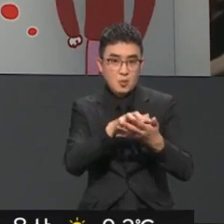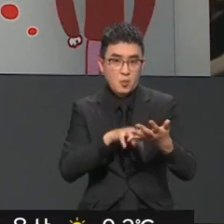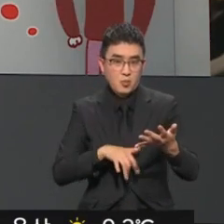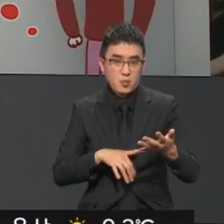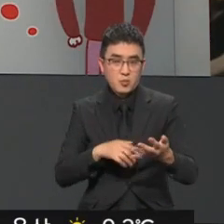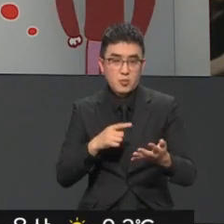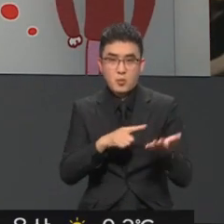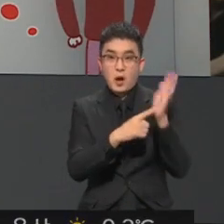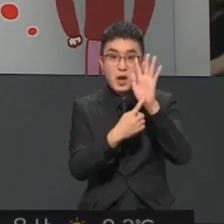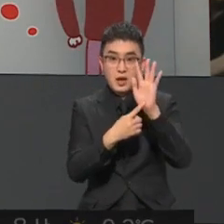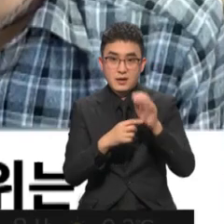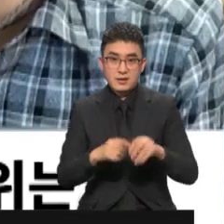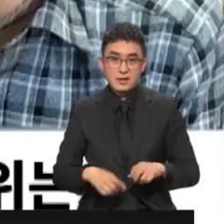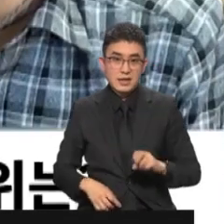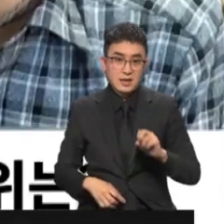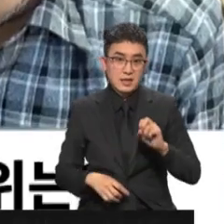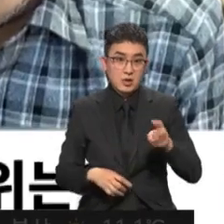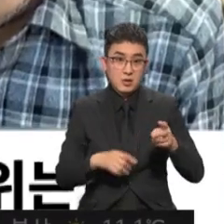주장이 나왔습니다.